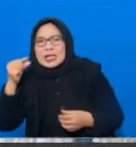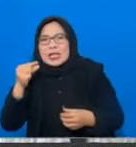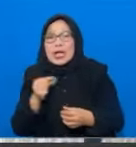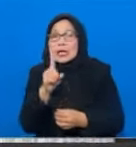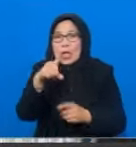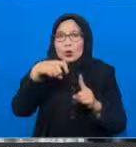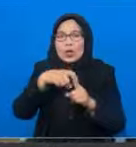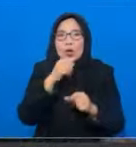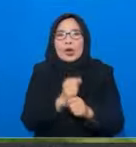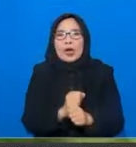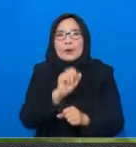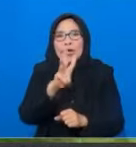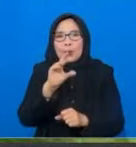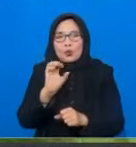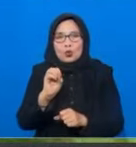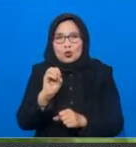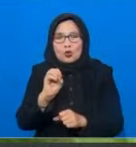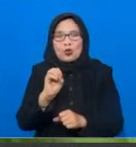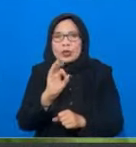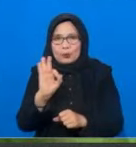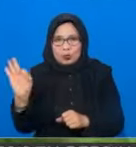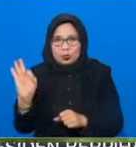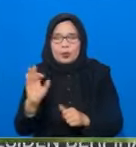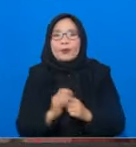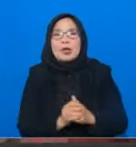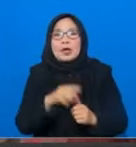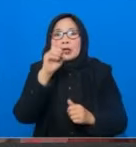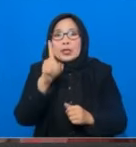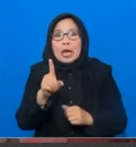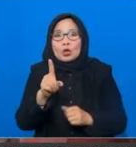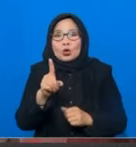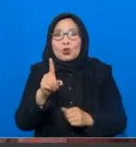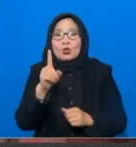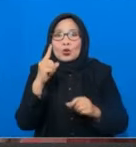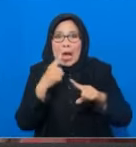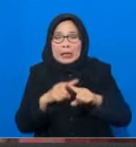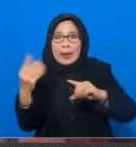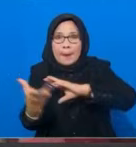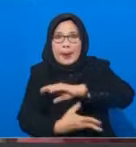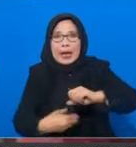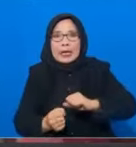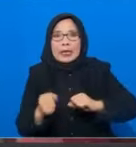per kilogram, Agus bisa meraup cuan sedikitnya Rp30 juta rupiah sekali panen.